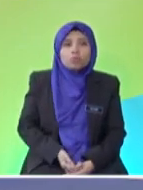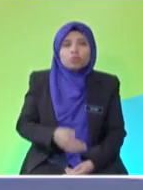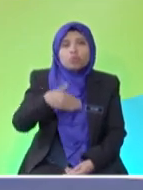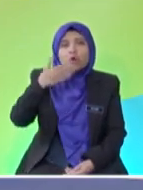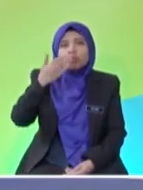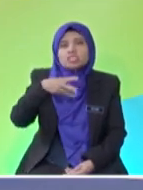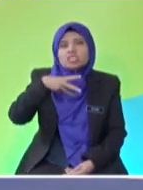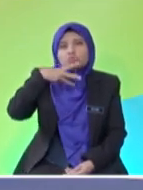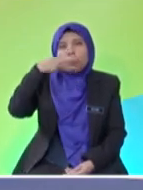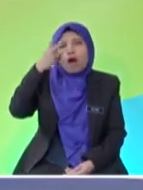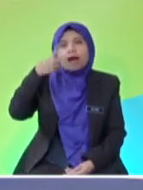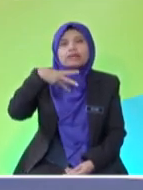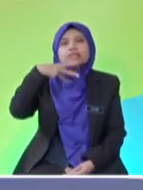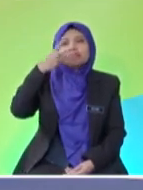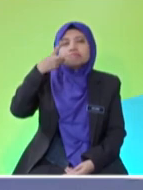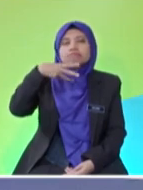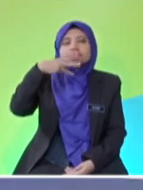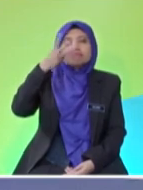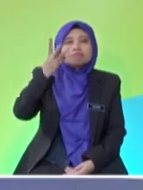wangi macam